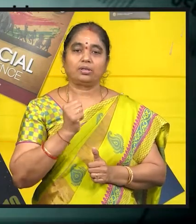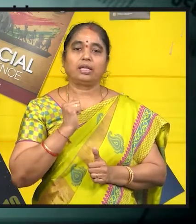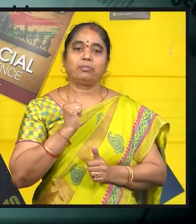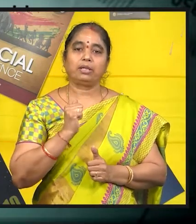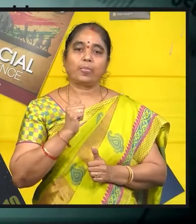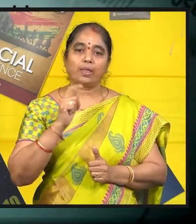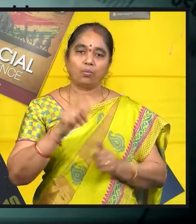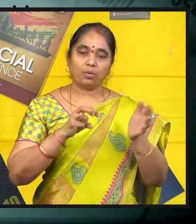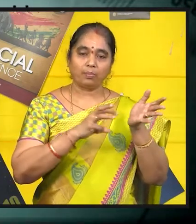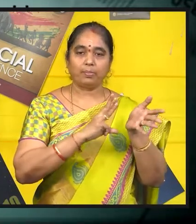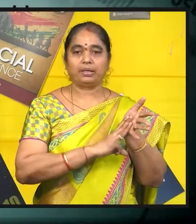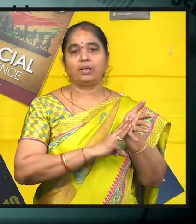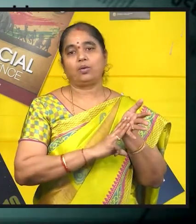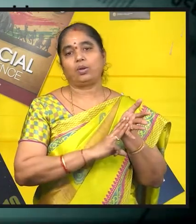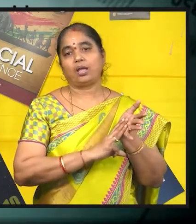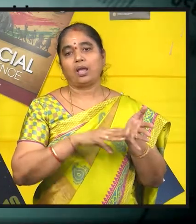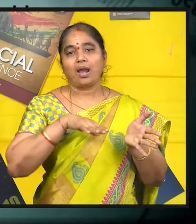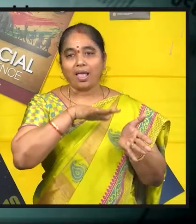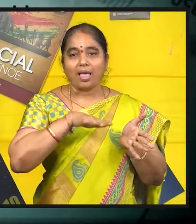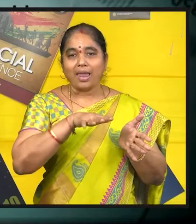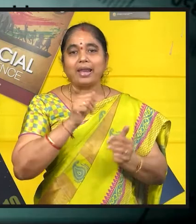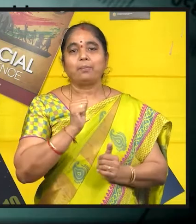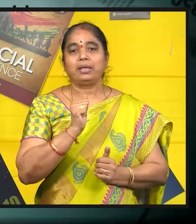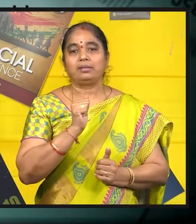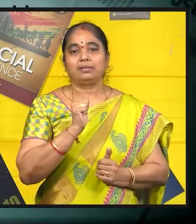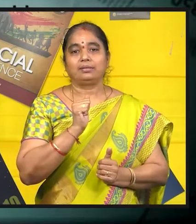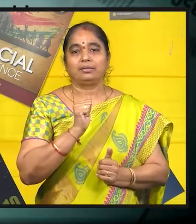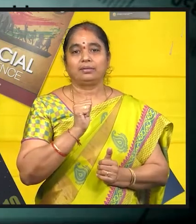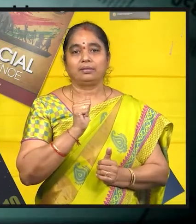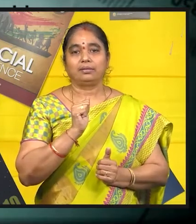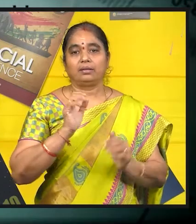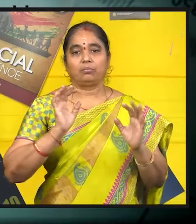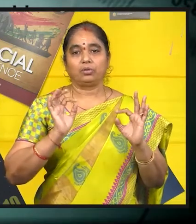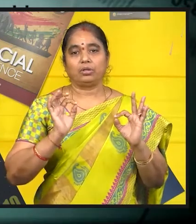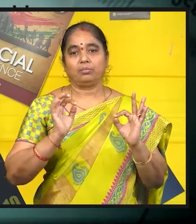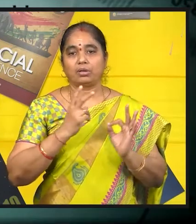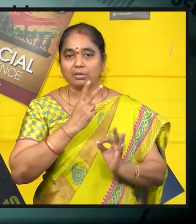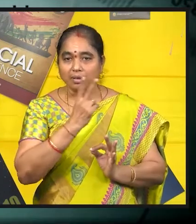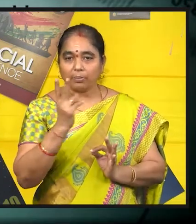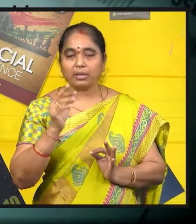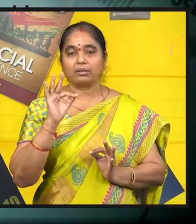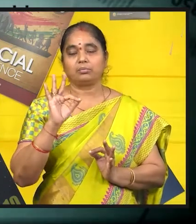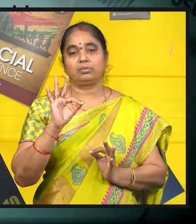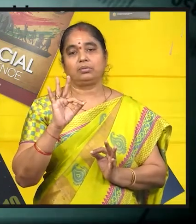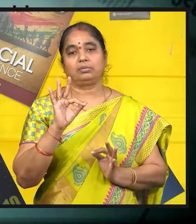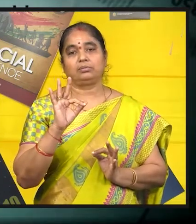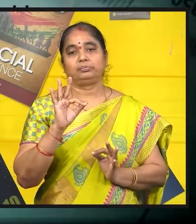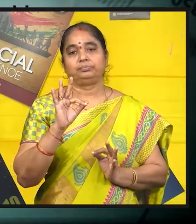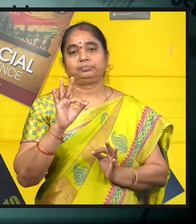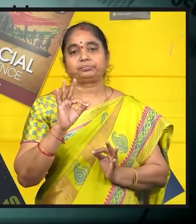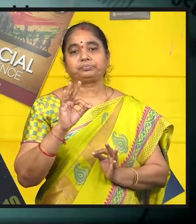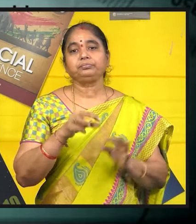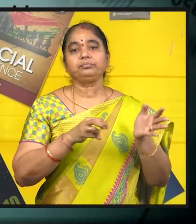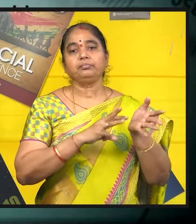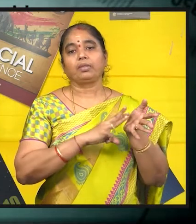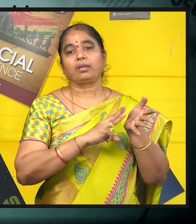சொல்கிறது. அதாவது ஒரு தனிமத்தினுடைய அமைவிடம் எது என்பதனை தெளிவாக நமக்கு காண்பிக்கிறது. மூன்றாவது பார்த்தீங்கன்னு